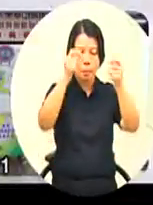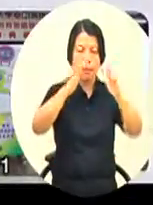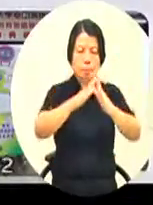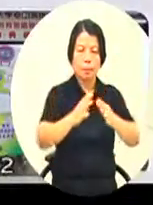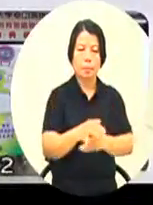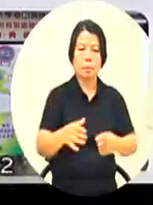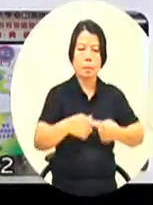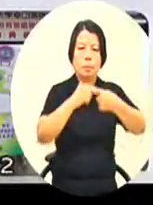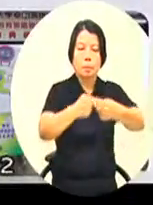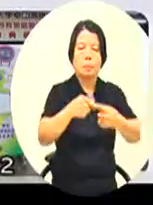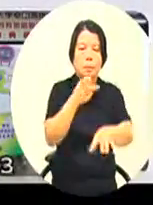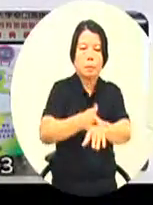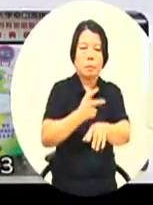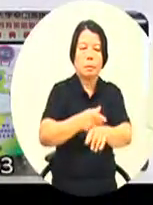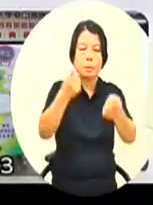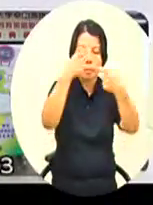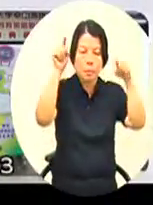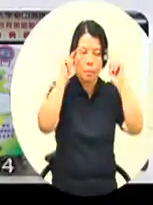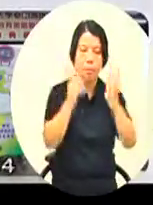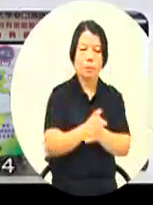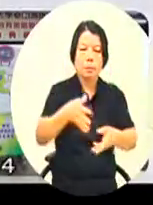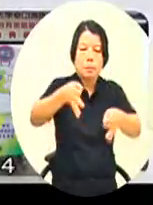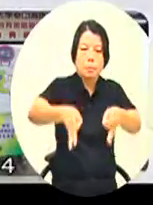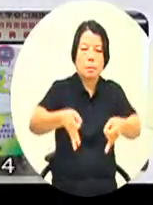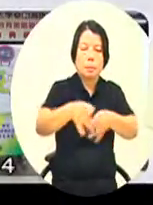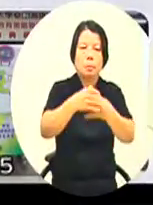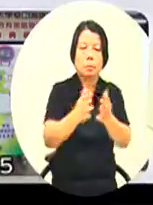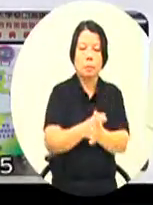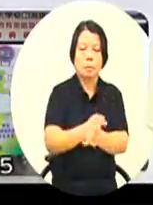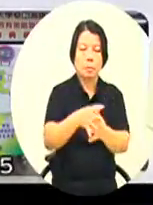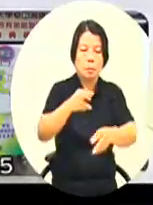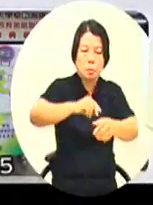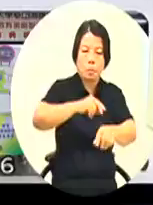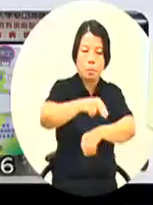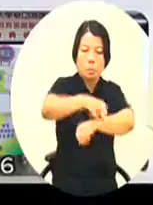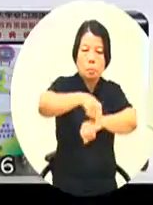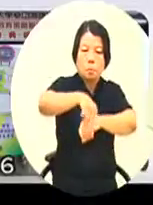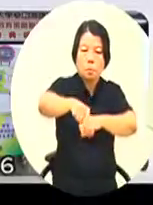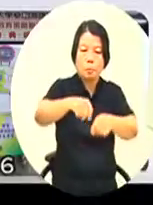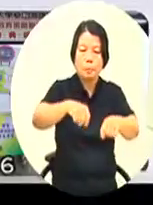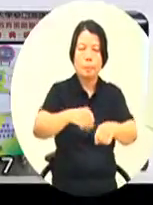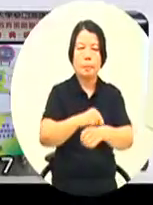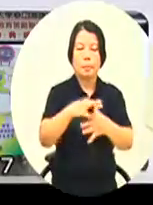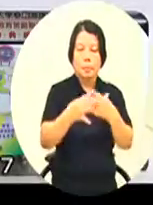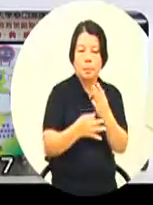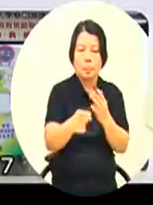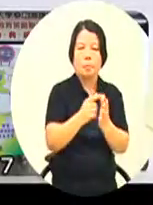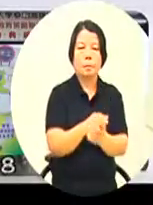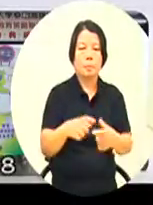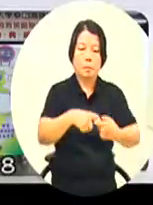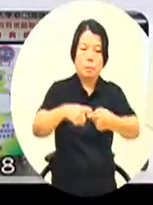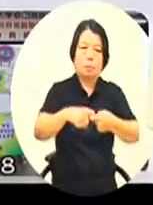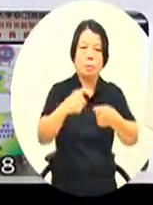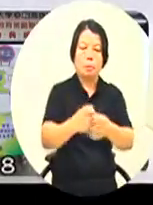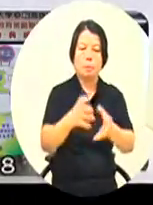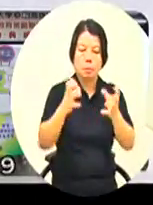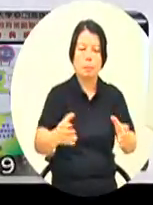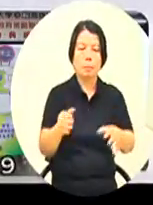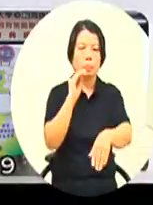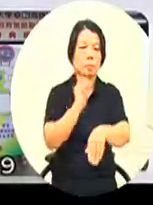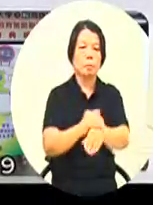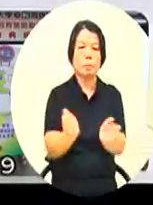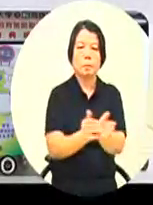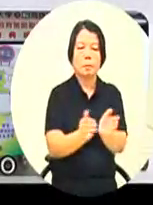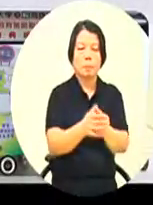科大签署这个制造者策略联盟，所以跟大学的策略联盟呢已经建制完成了，主要是高师大发展